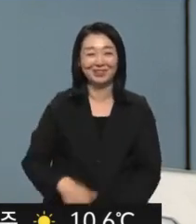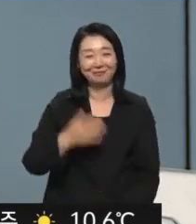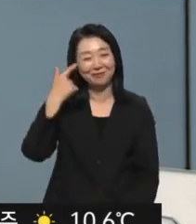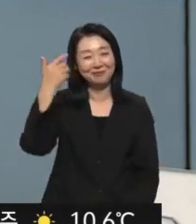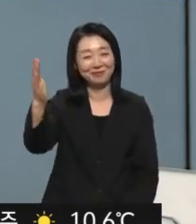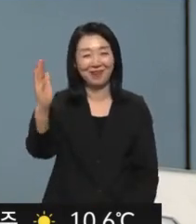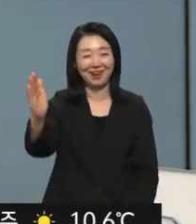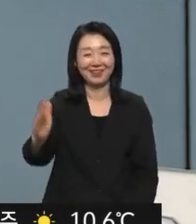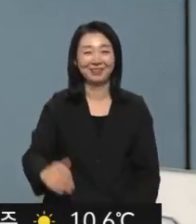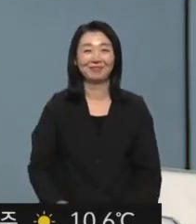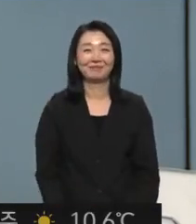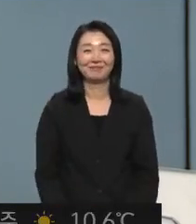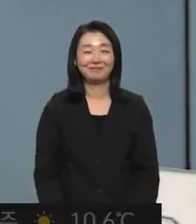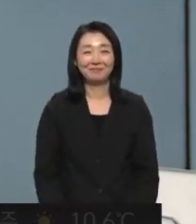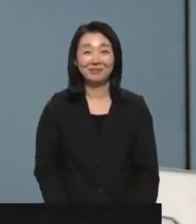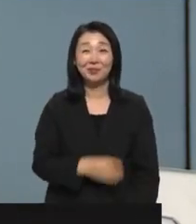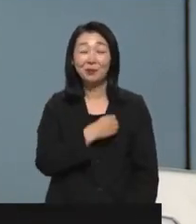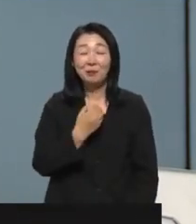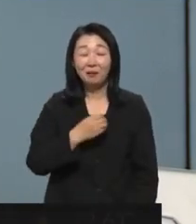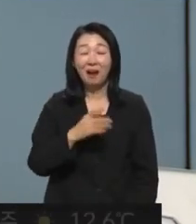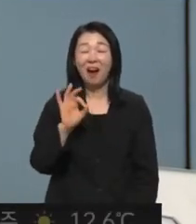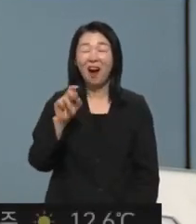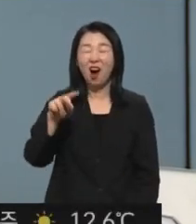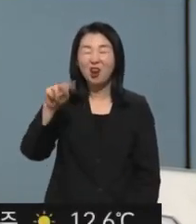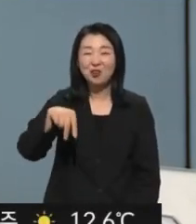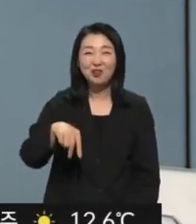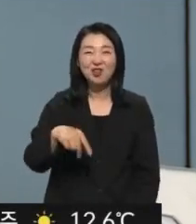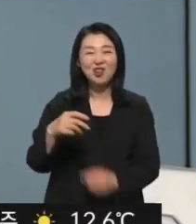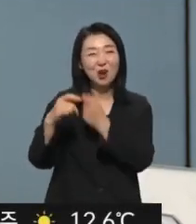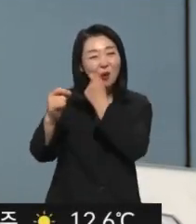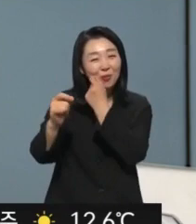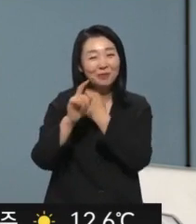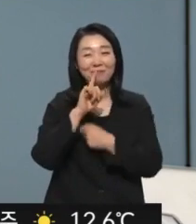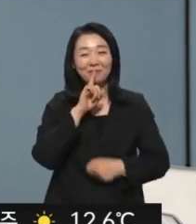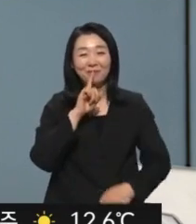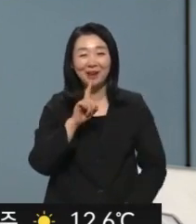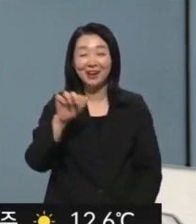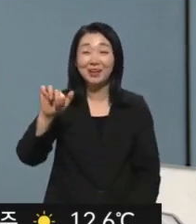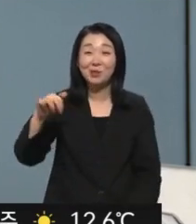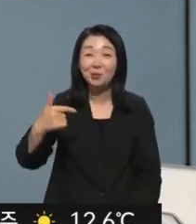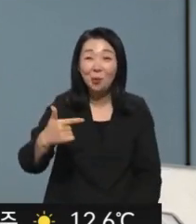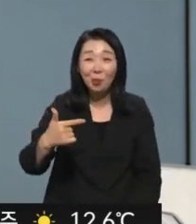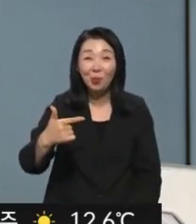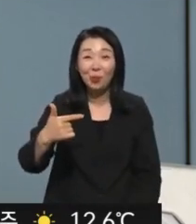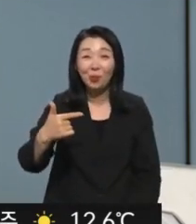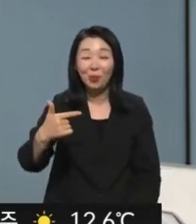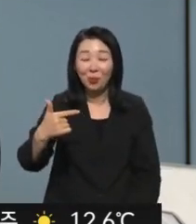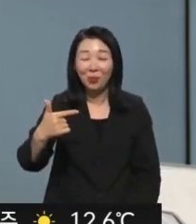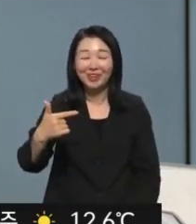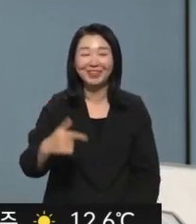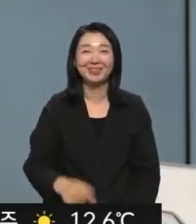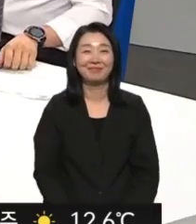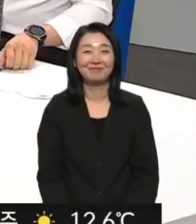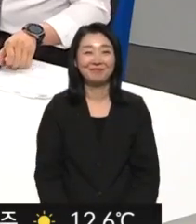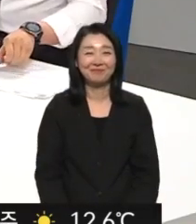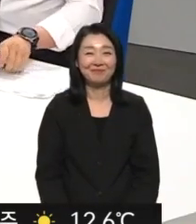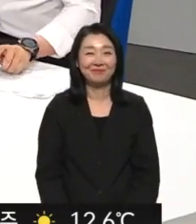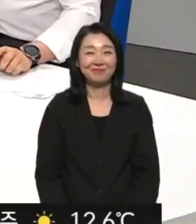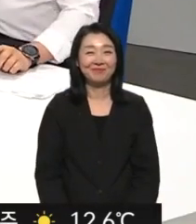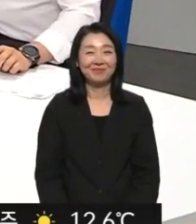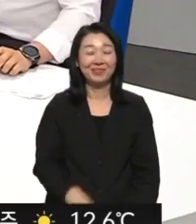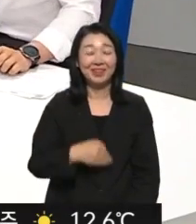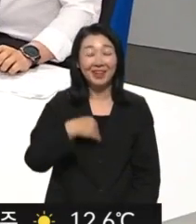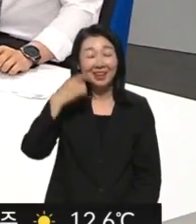물어볼 네. 그 지금 어떤 아니에요? 그 정혜원 분이 어휴권 점점점이라 사셨습니다. 꼰? 네, 꼰이라고 꼰으로 시작하는 단어가 많지 않은데. 네, 네, 뭐. 제가 맞습니다. 생각하는 그